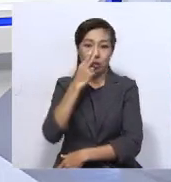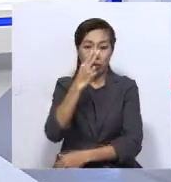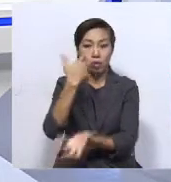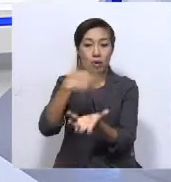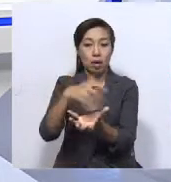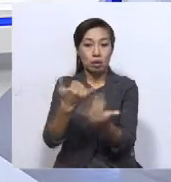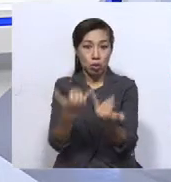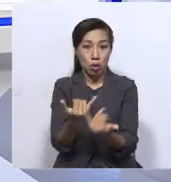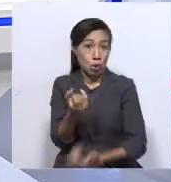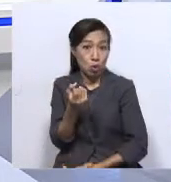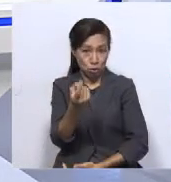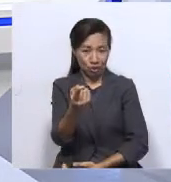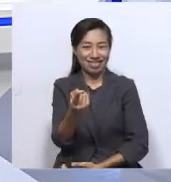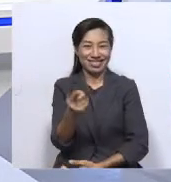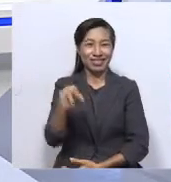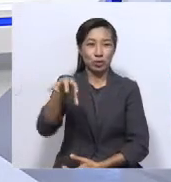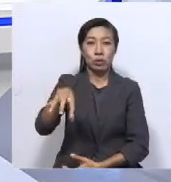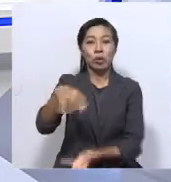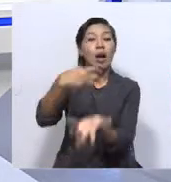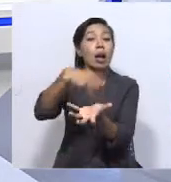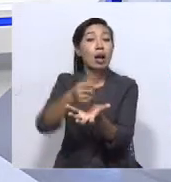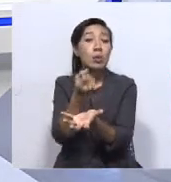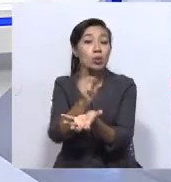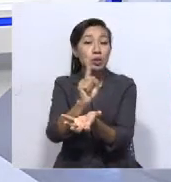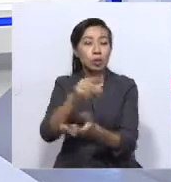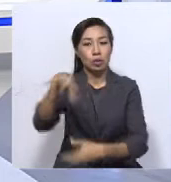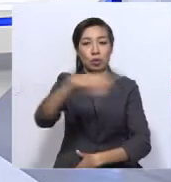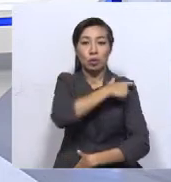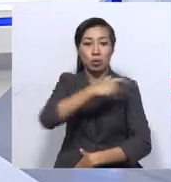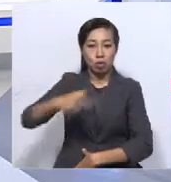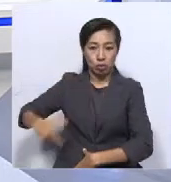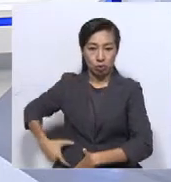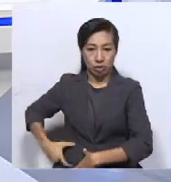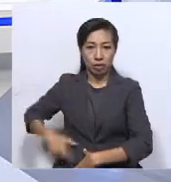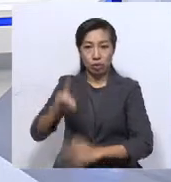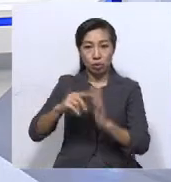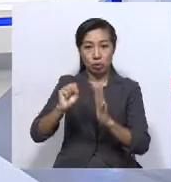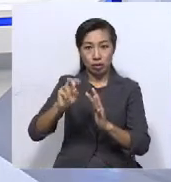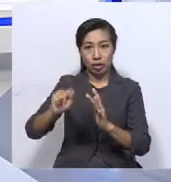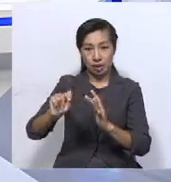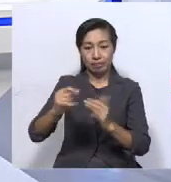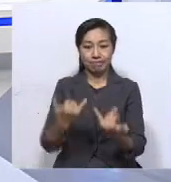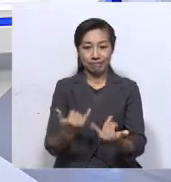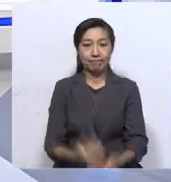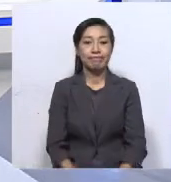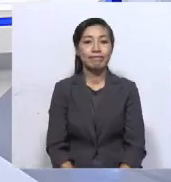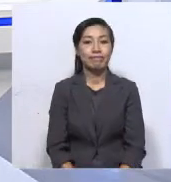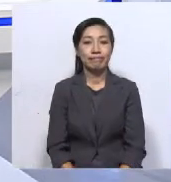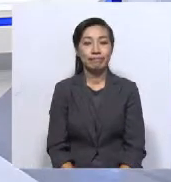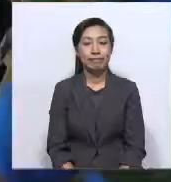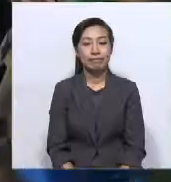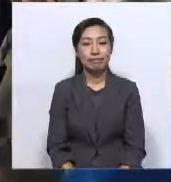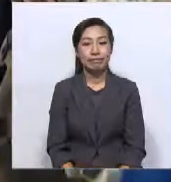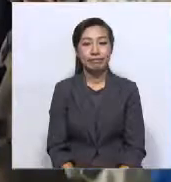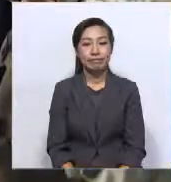ริวิชัยเกษมตอนนี้อยู่ที่นั่นแล้วนะครับรายงานมาจากพระด่านพระราชวังดุสิตและสนามเสือป่าเชิญครับ เชิญค่ะ